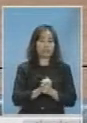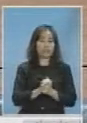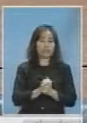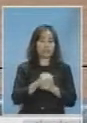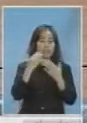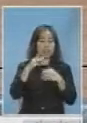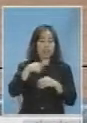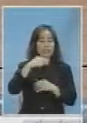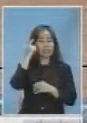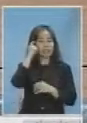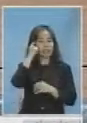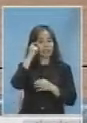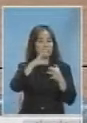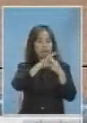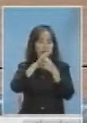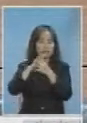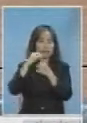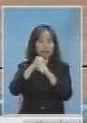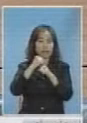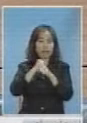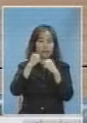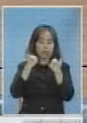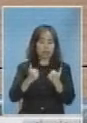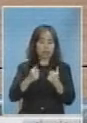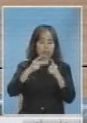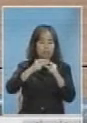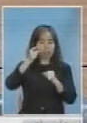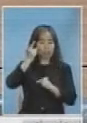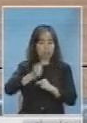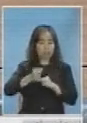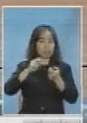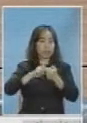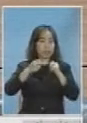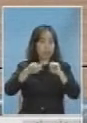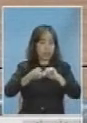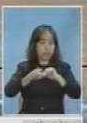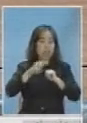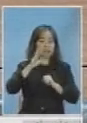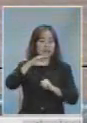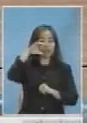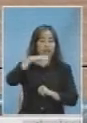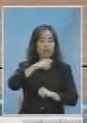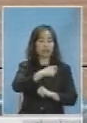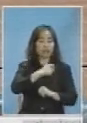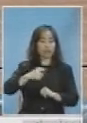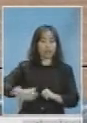ก็น่าที่จะสอดรับกับสถานการณ์ความเป็นจริงของปัญหาที่เกิดขึ้นกับสถาบันพระมหากษั